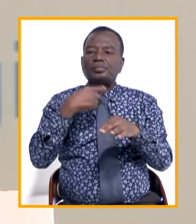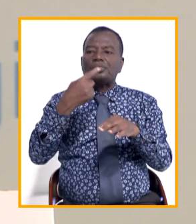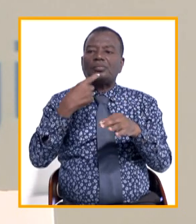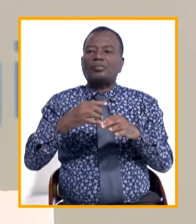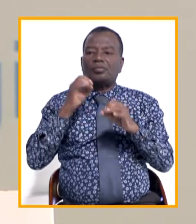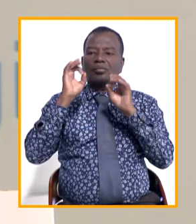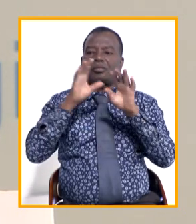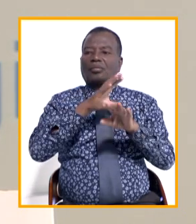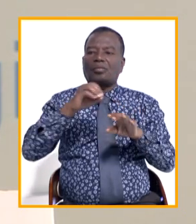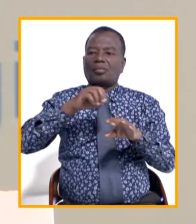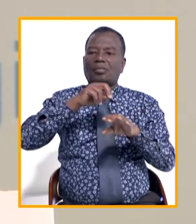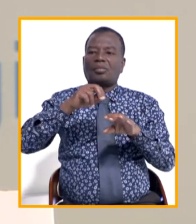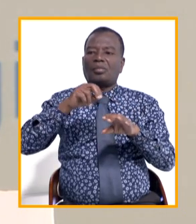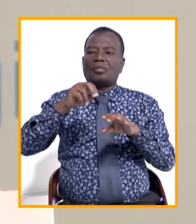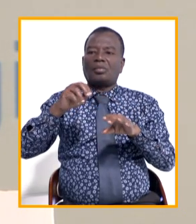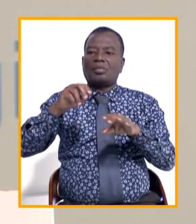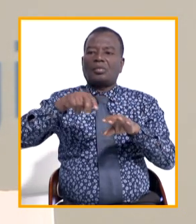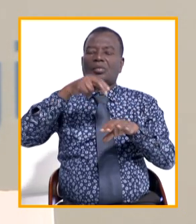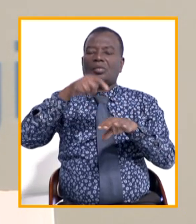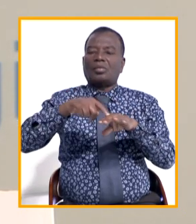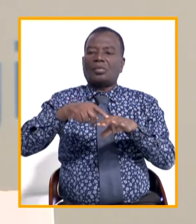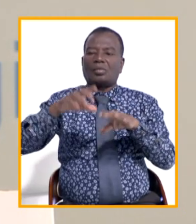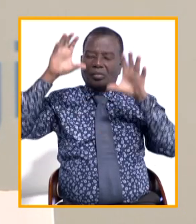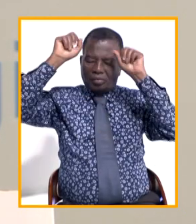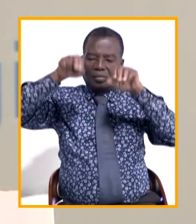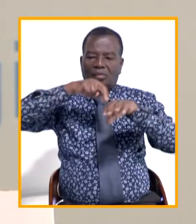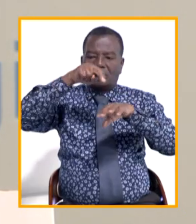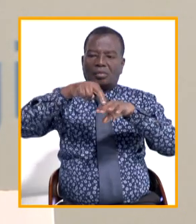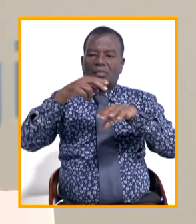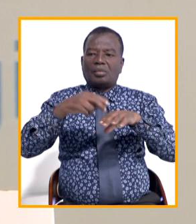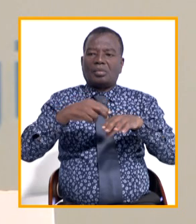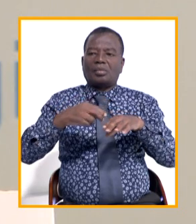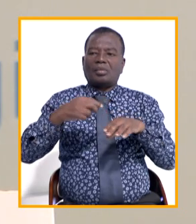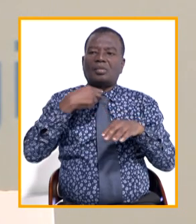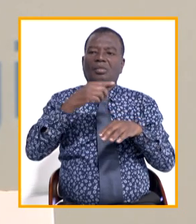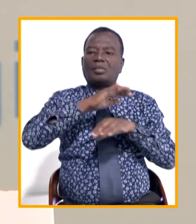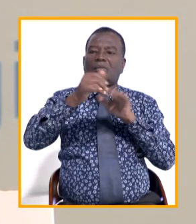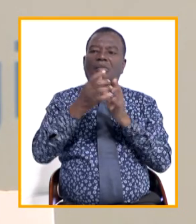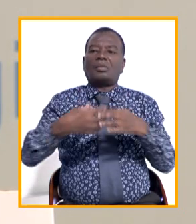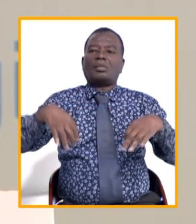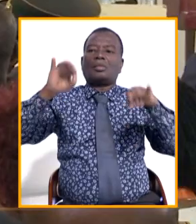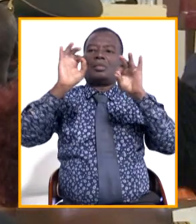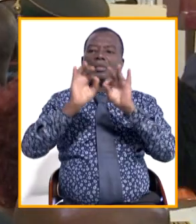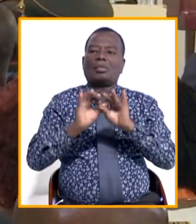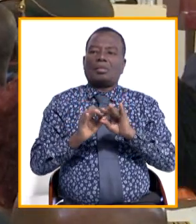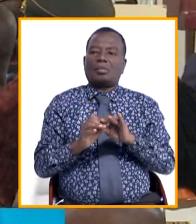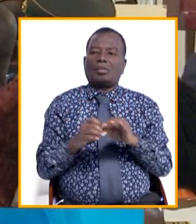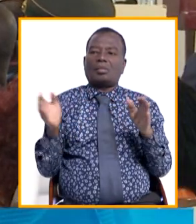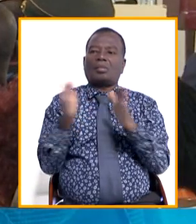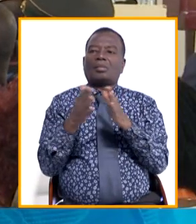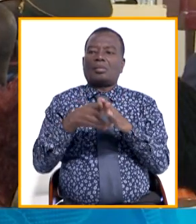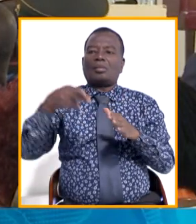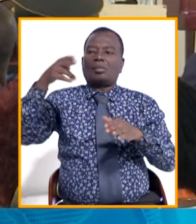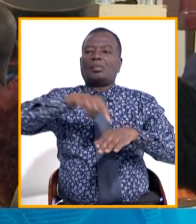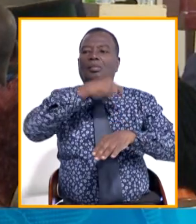l'ancrage se situe au niveau de la présidence de la République. C'est pour en dire toute l'importance. La réunion de